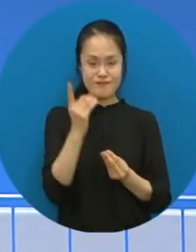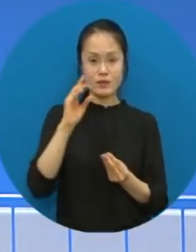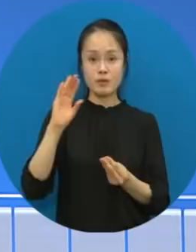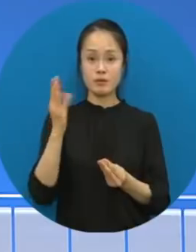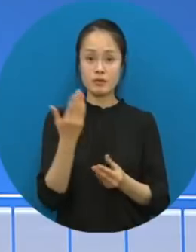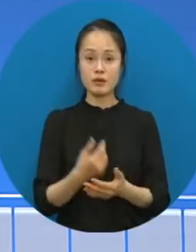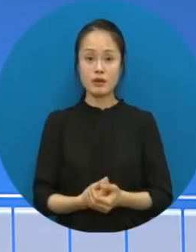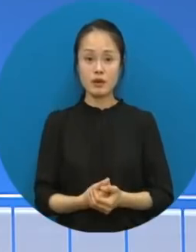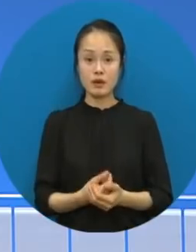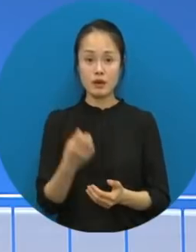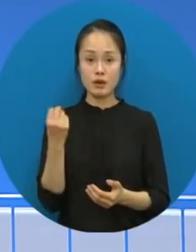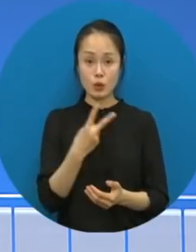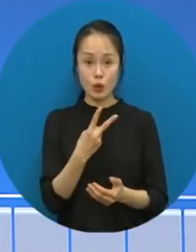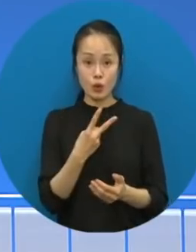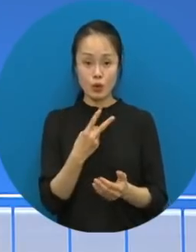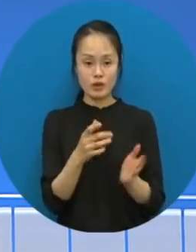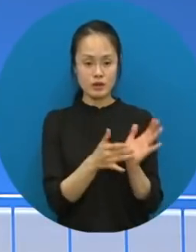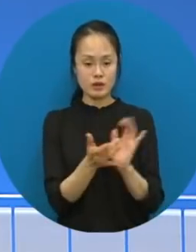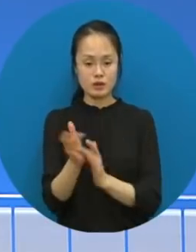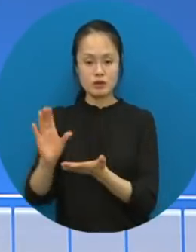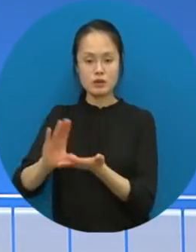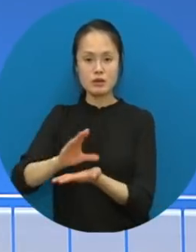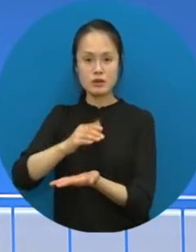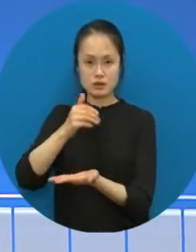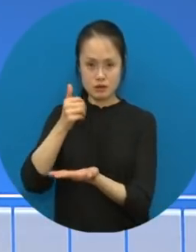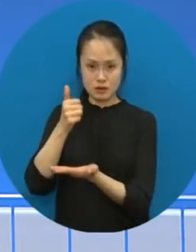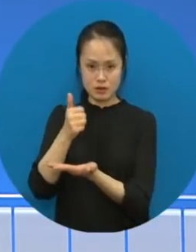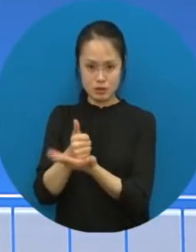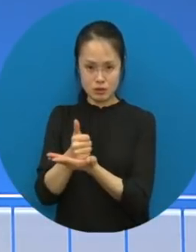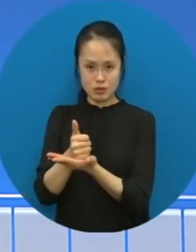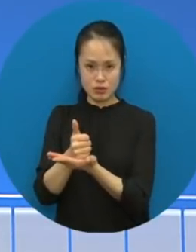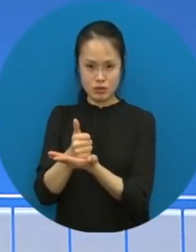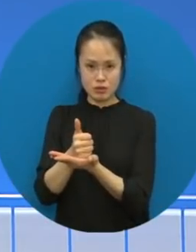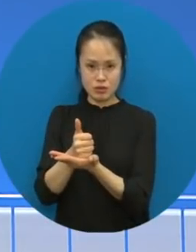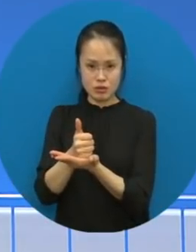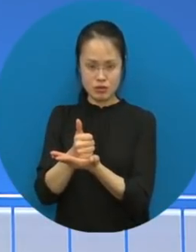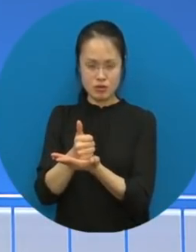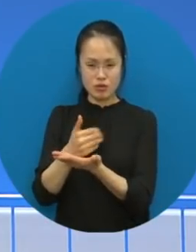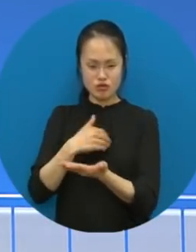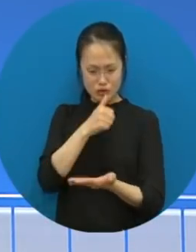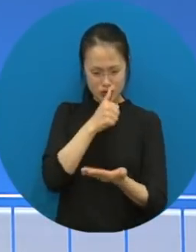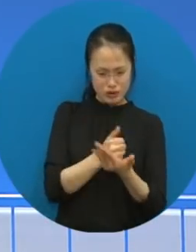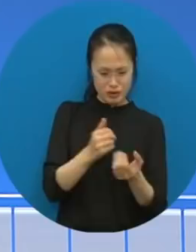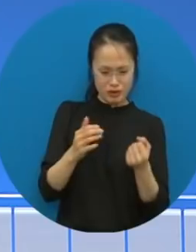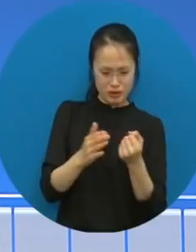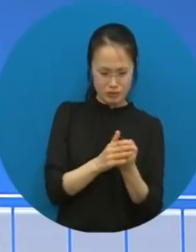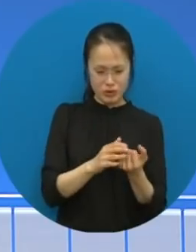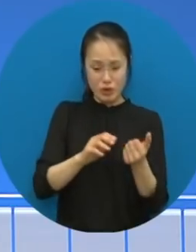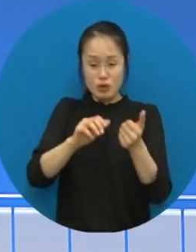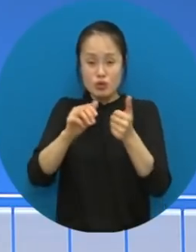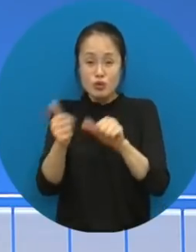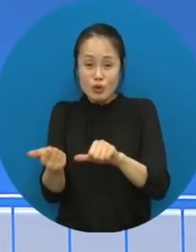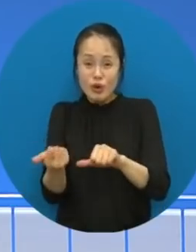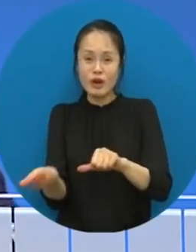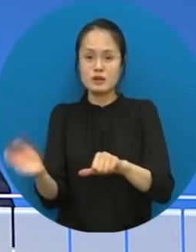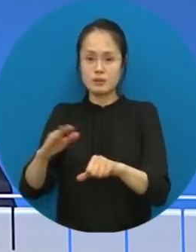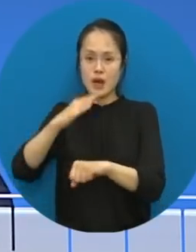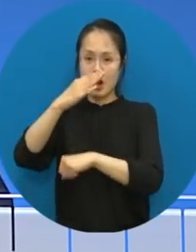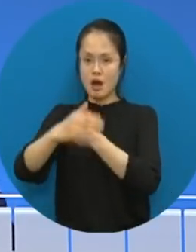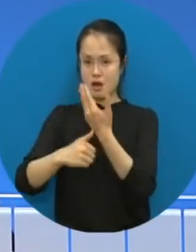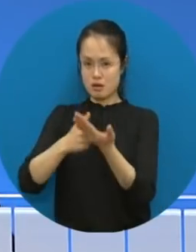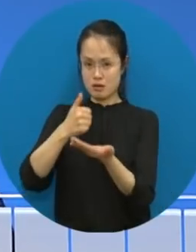우리는 예수 그리스도를 우리의 죄로 죽여 하나님의 원수가 되었으나 하나님은 우리에게 원수를 원수로 갚지 아니하시고